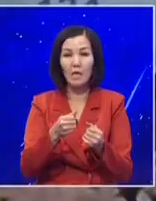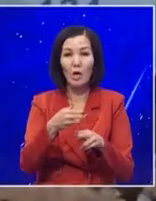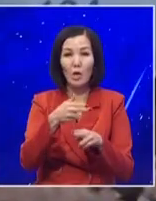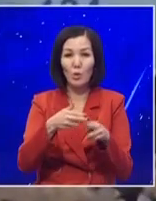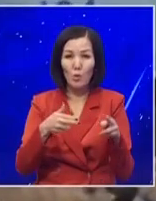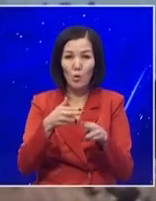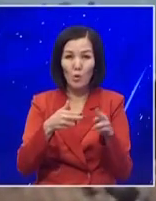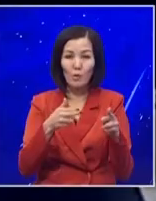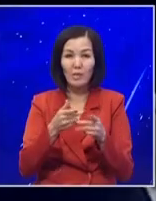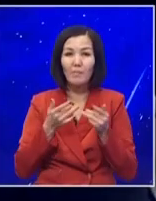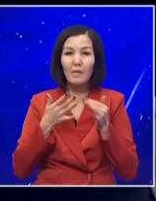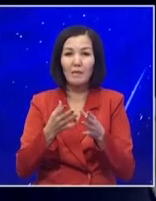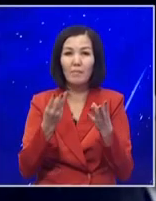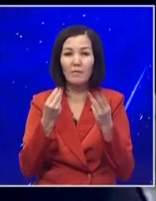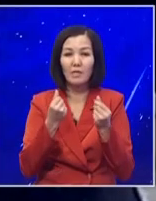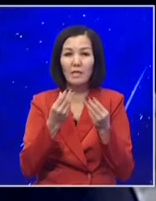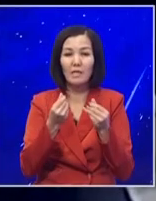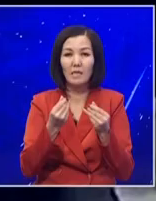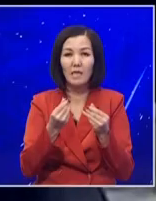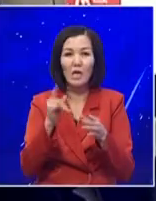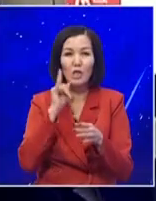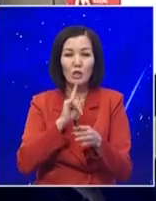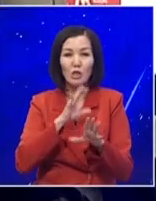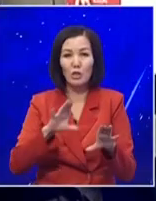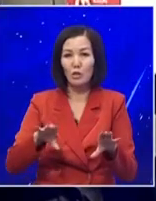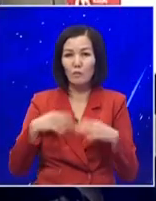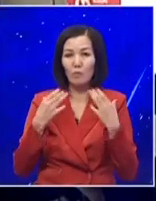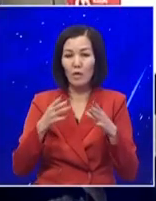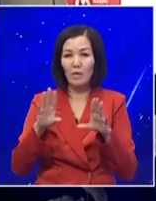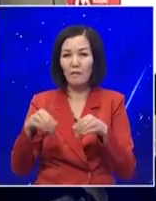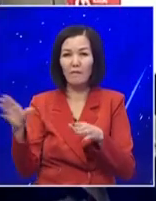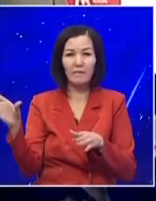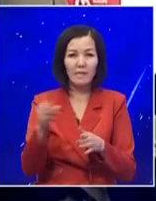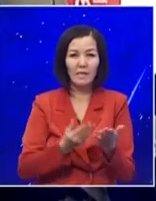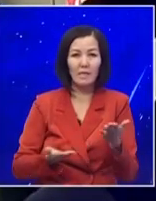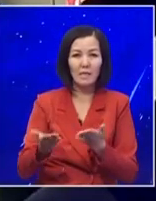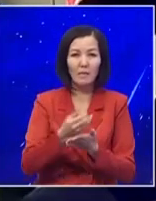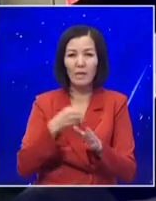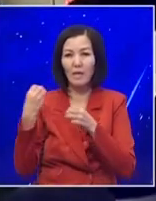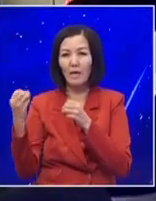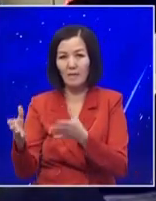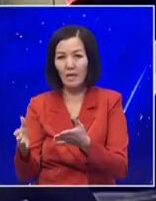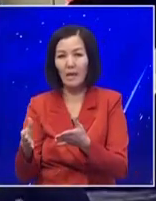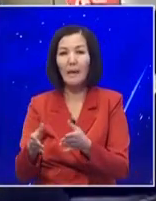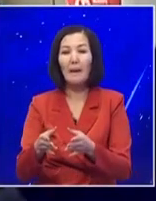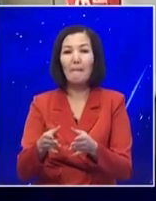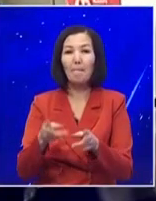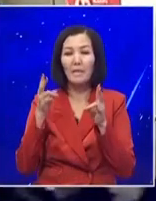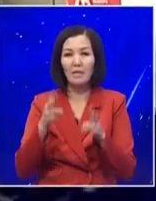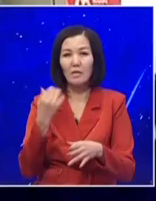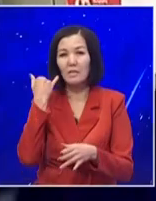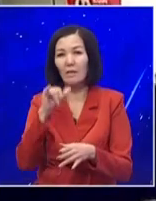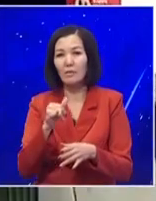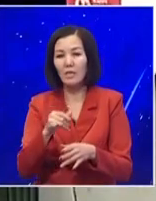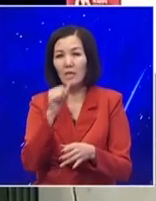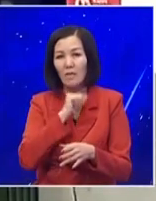продавцу, потребовал деньги из кассы. Женщина, испугавшись, отдала все деньги. После этого потерпевшая сообщила о